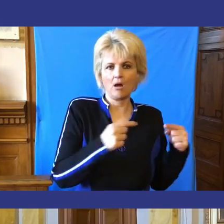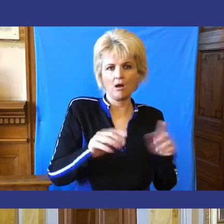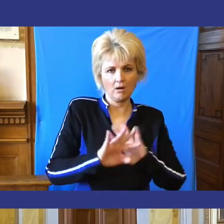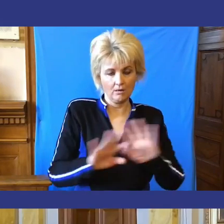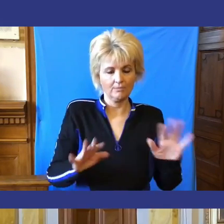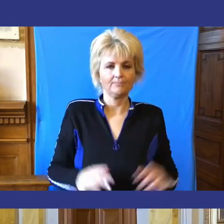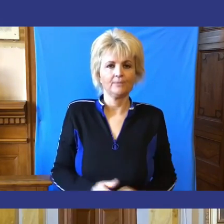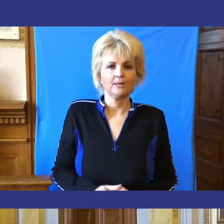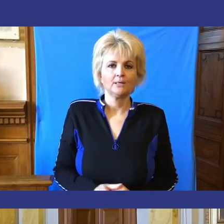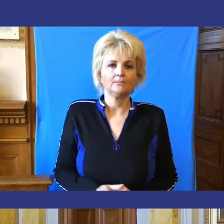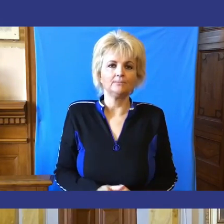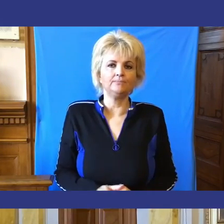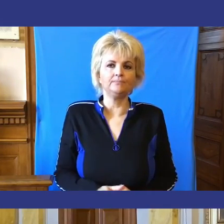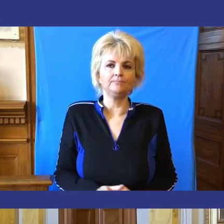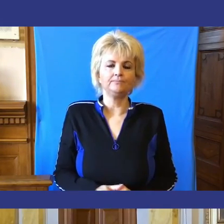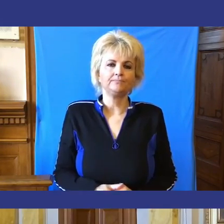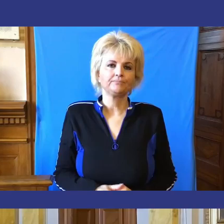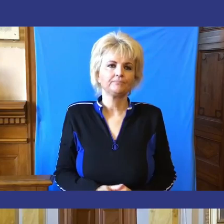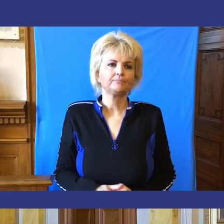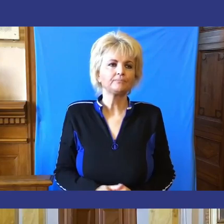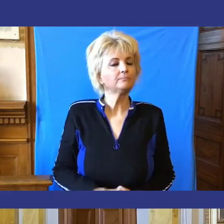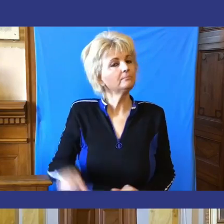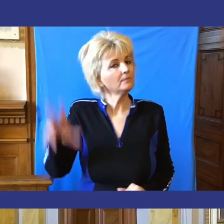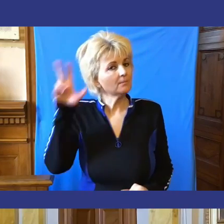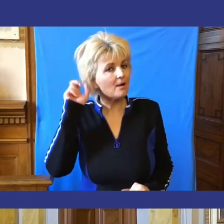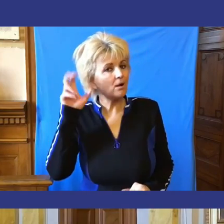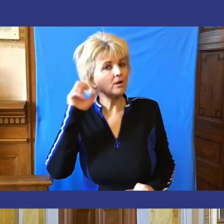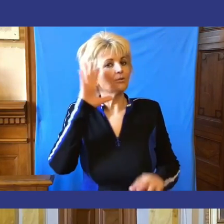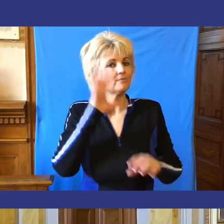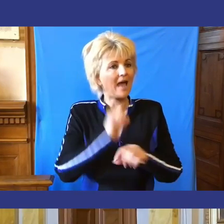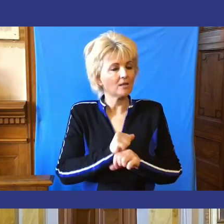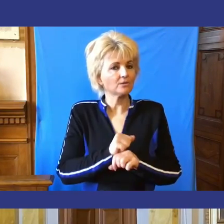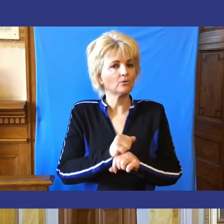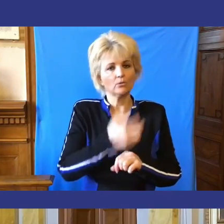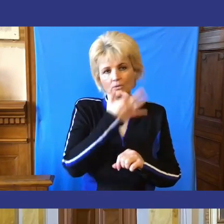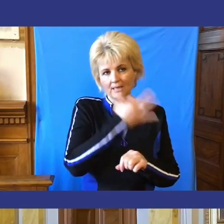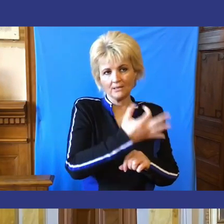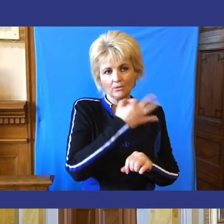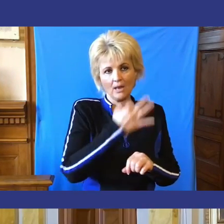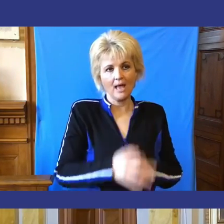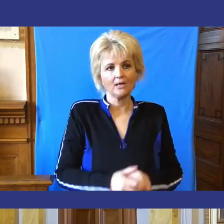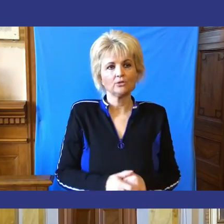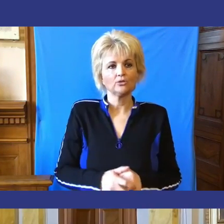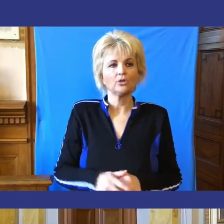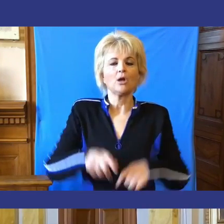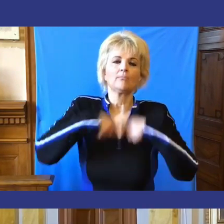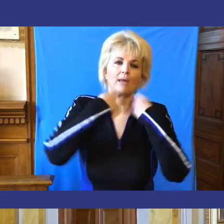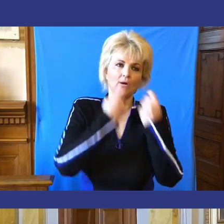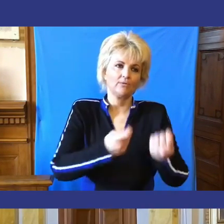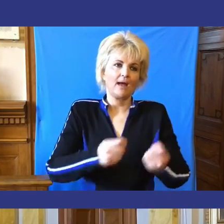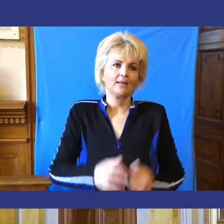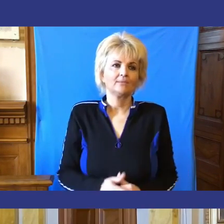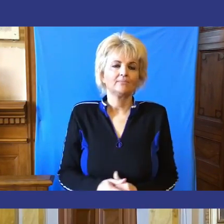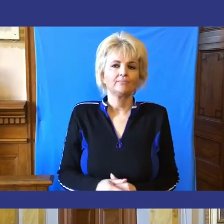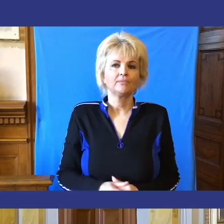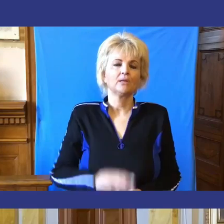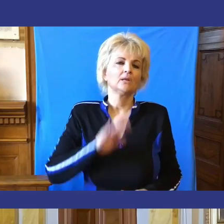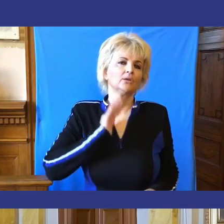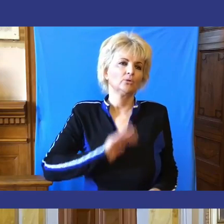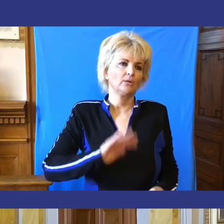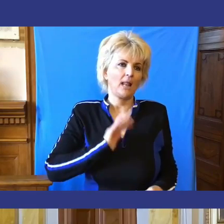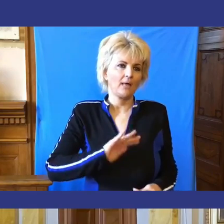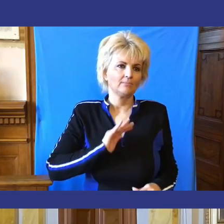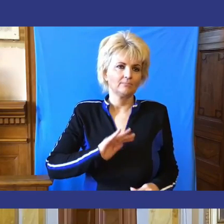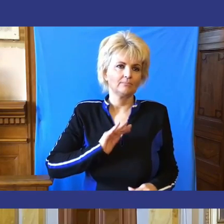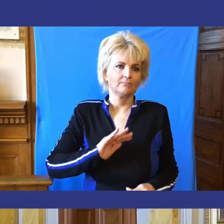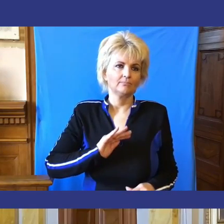bármiről vitatkozhatunk. Jó? Tehát meghallgatjuk, válaszolunk az önök hozzászólásaira, a beadványaira, türelemmel